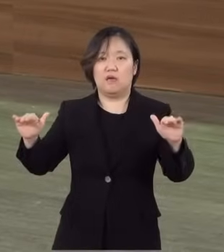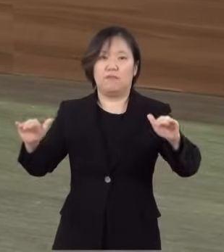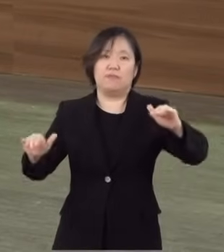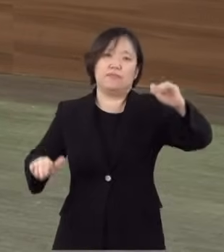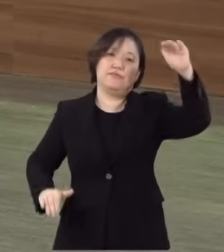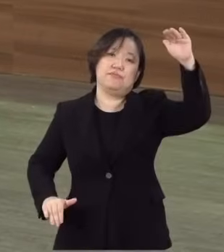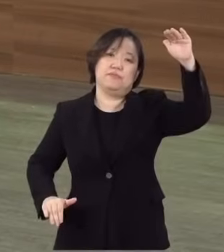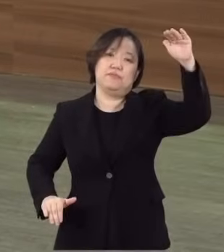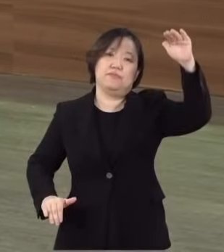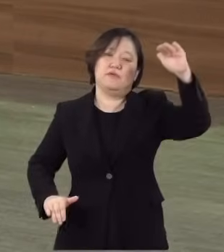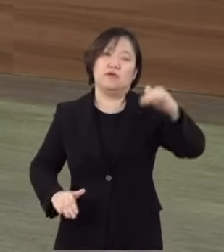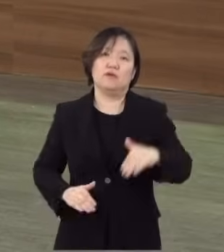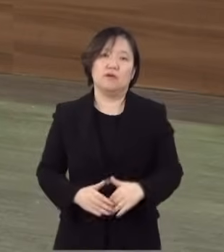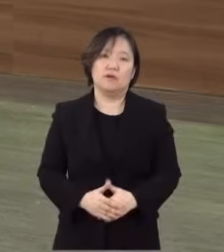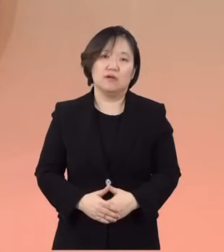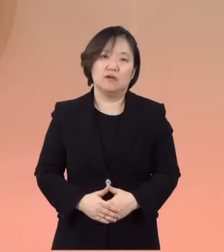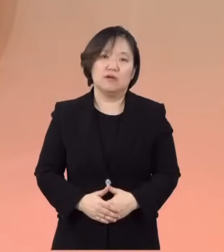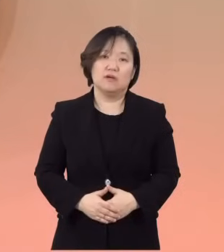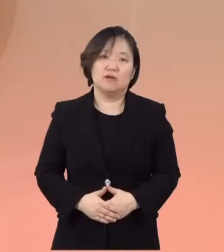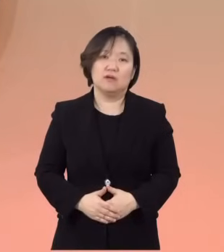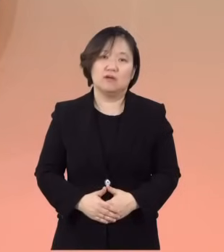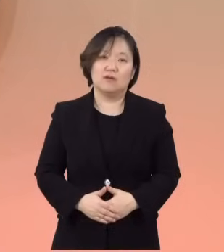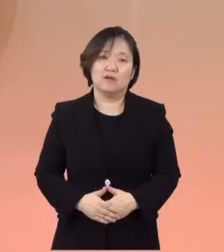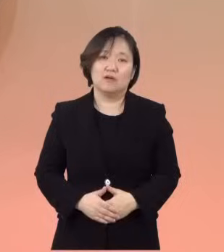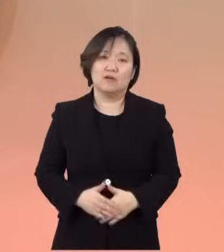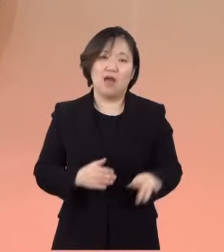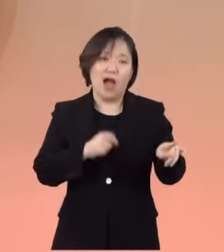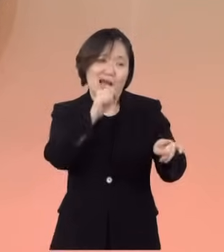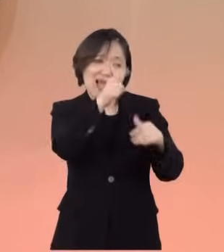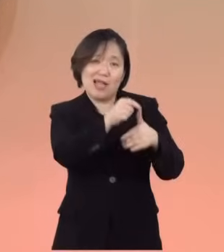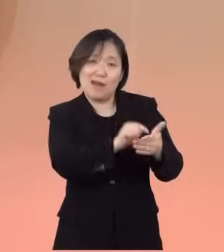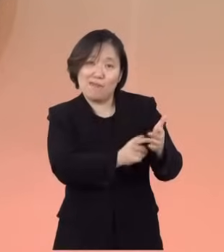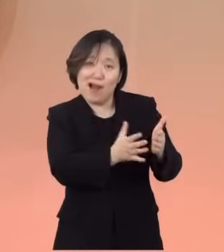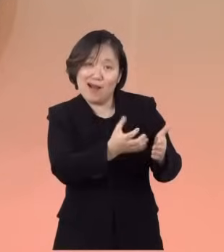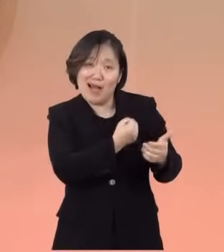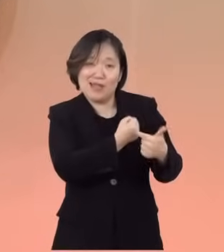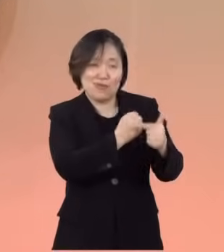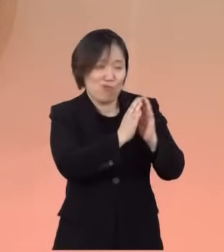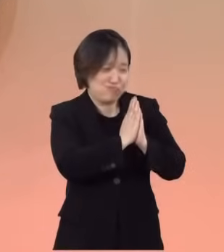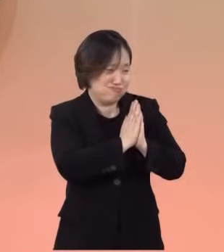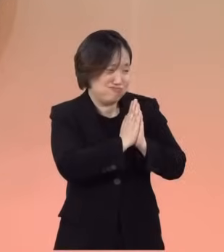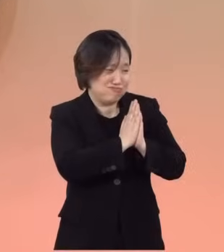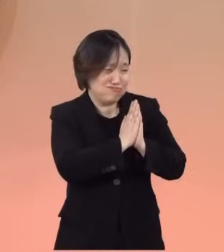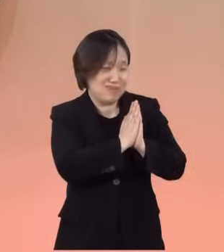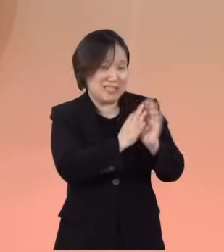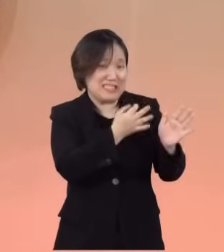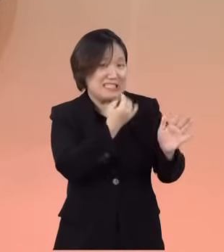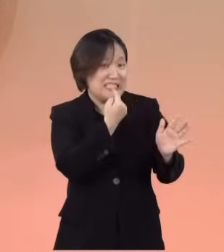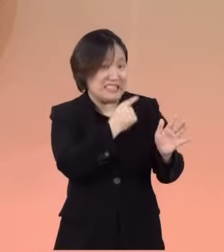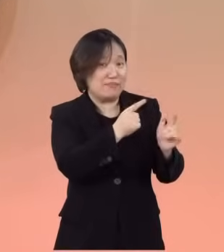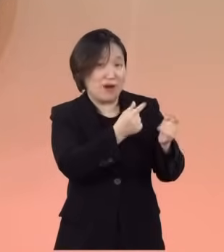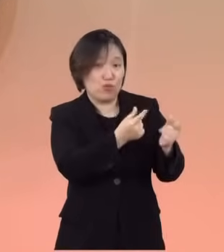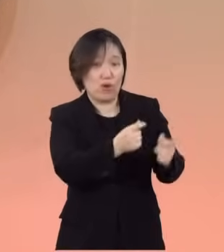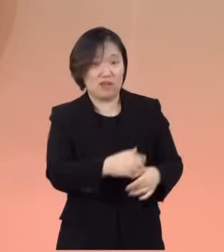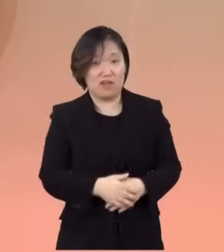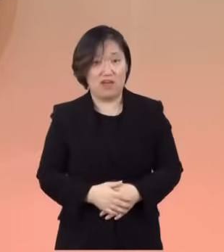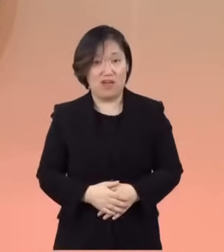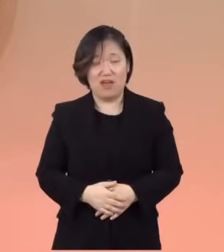땅만큼 차이가 난다고 합니다 보리심을 일으킨 기도가 황금